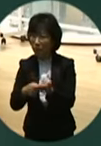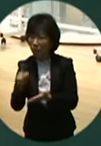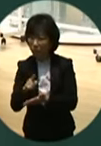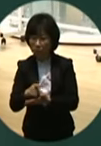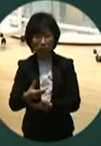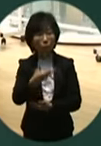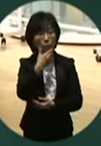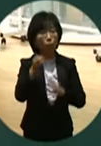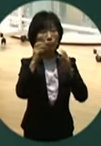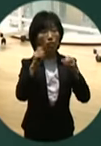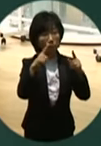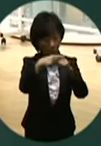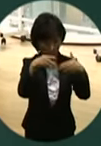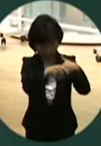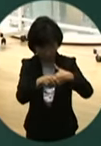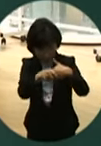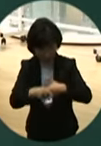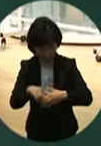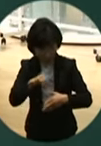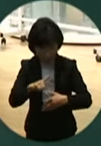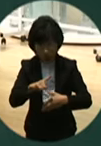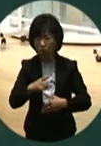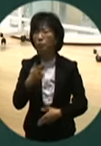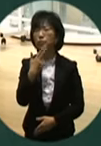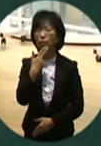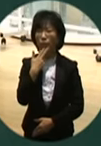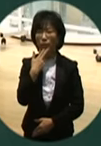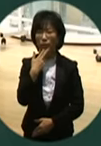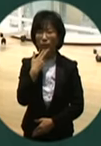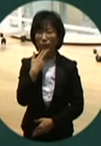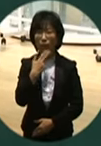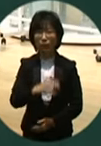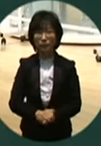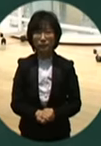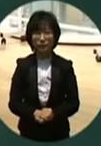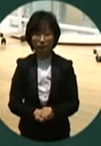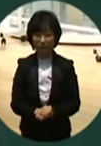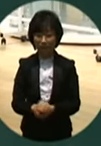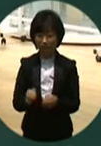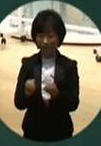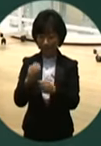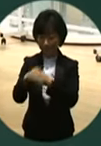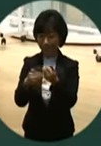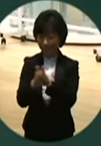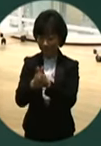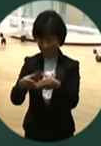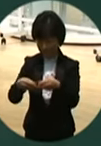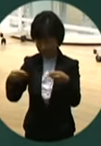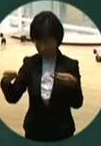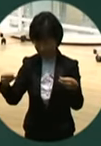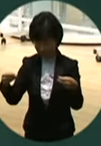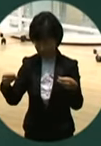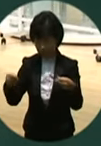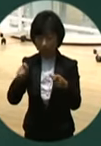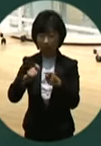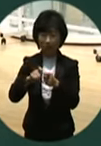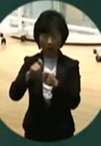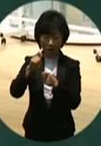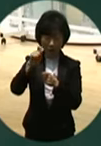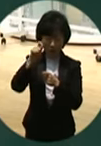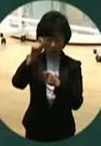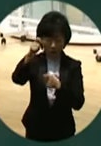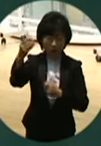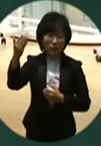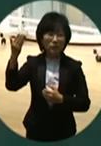Bible does not simply say, "Okay, give them the gospel and take them to church." 영세 전의 문제를 인간은 가지고